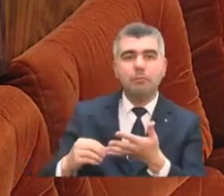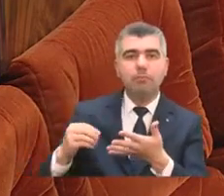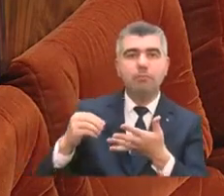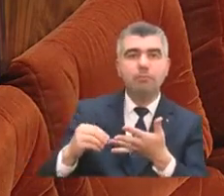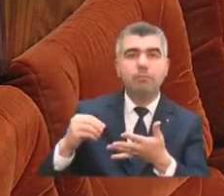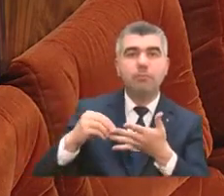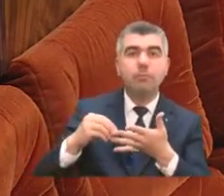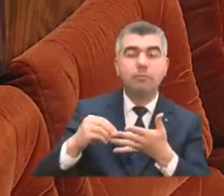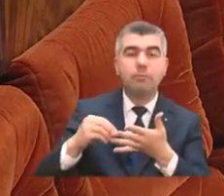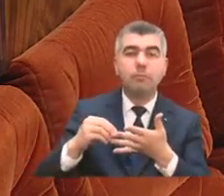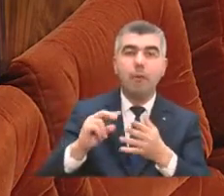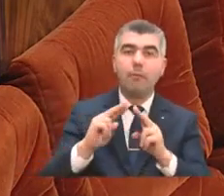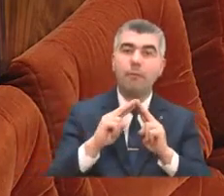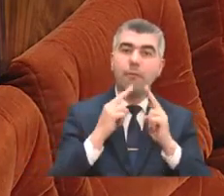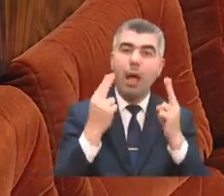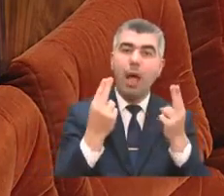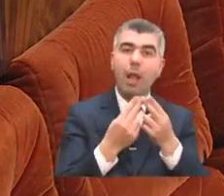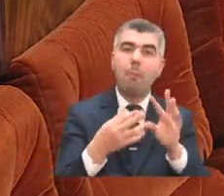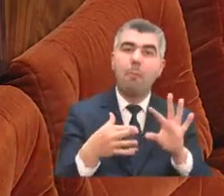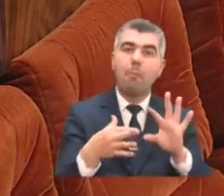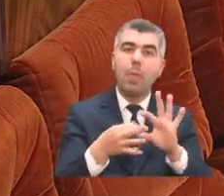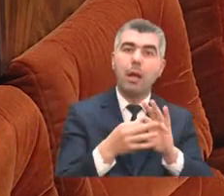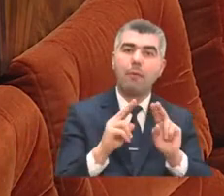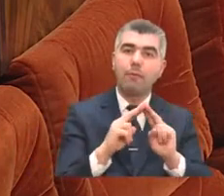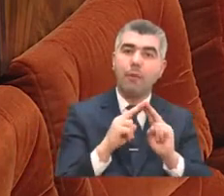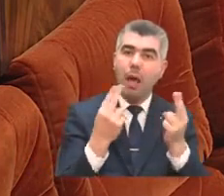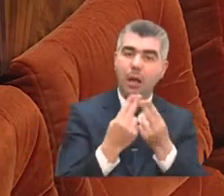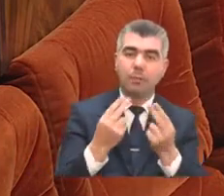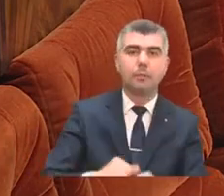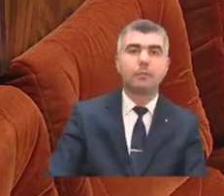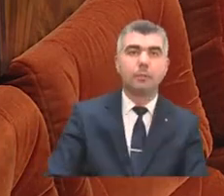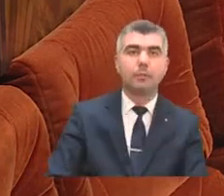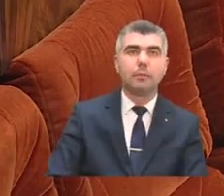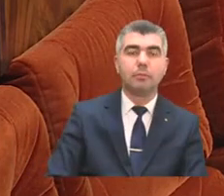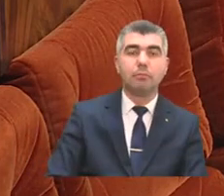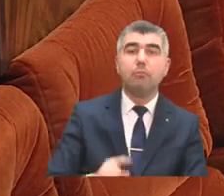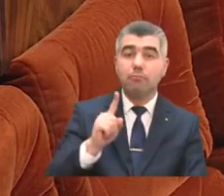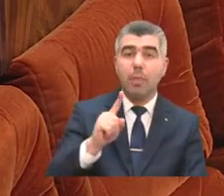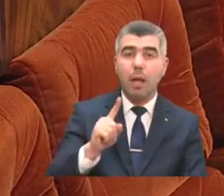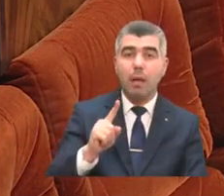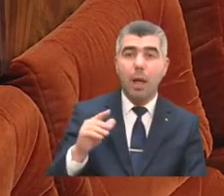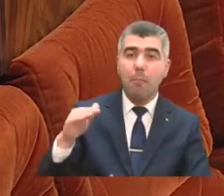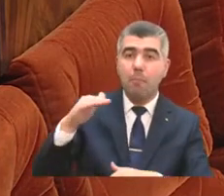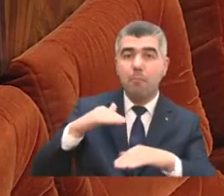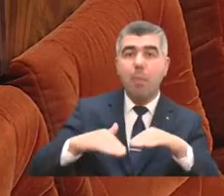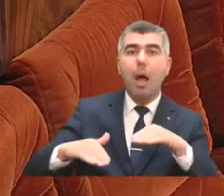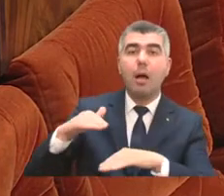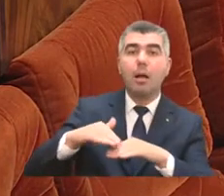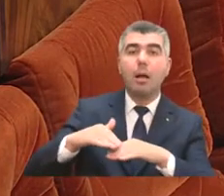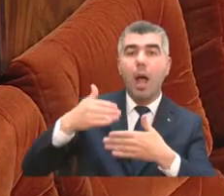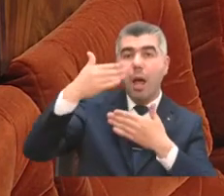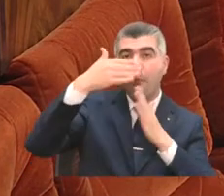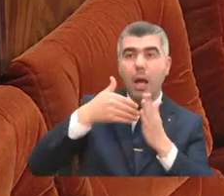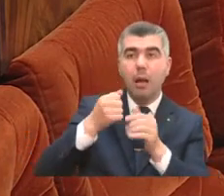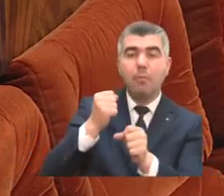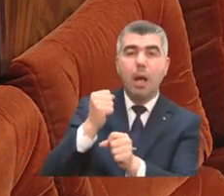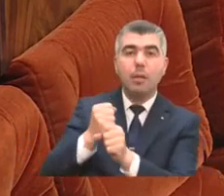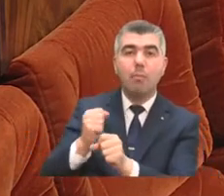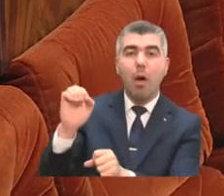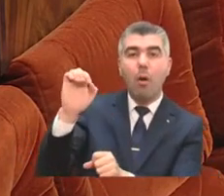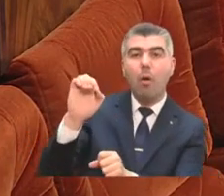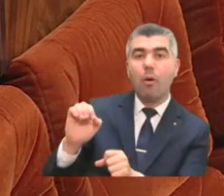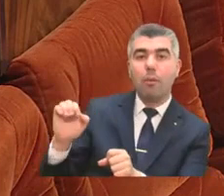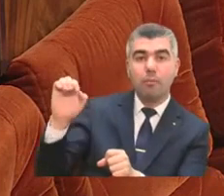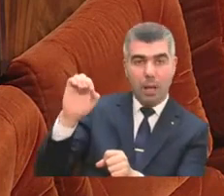للحاويات حسب تصنيف للبنك الدولي. أما بالنسبة للعبور البحري للمغاربة المقيمين بالديار الأوروبية